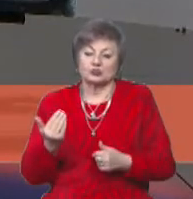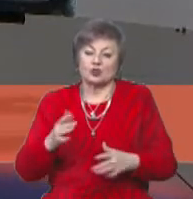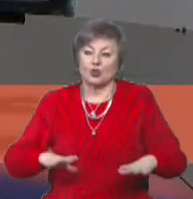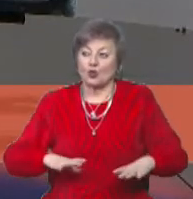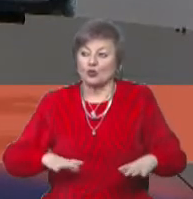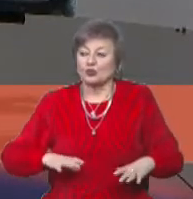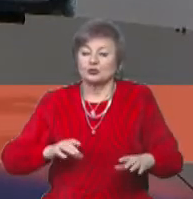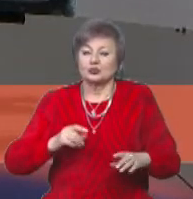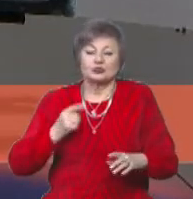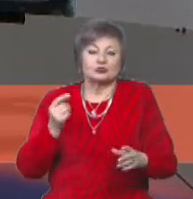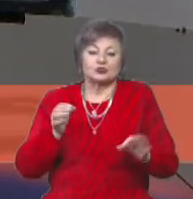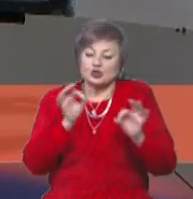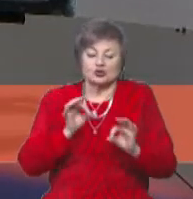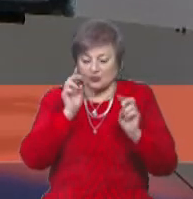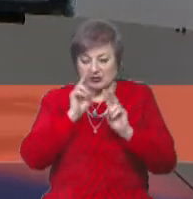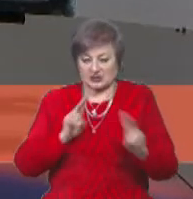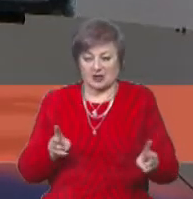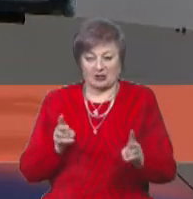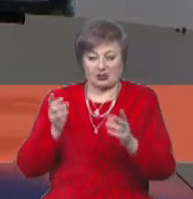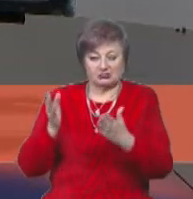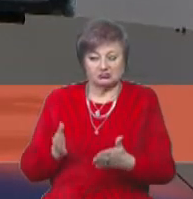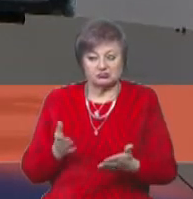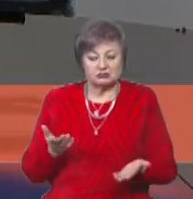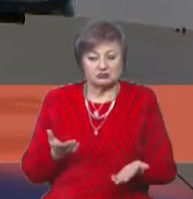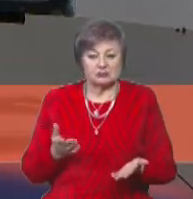нічого особисто так не знала.